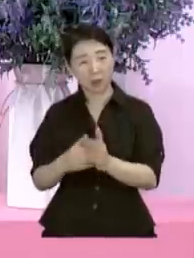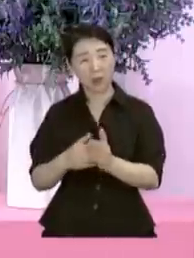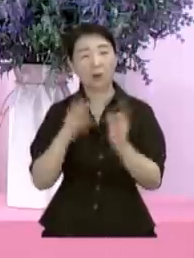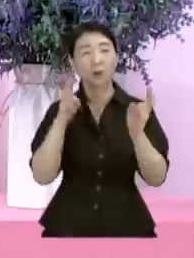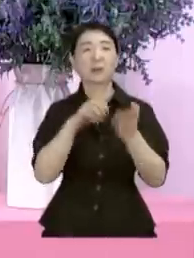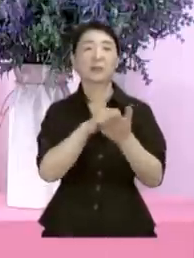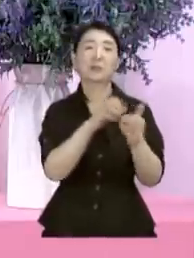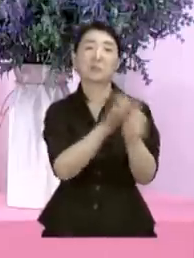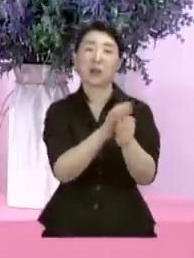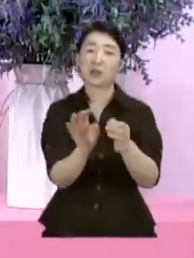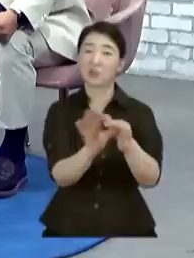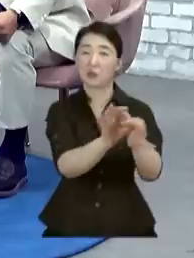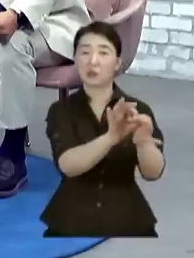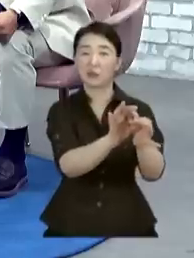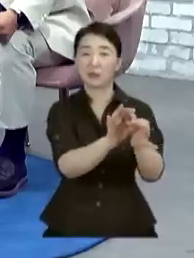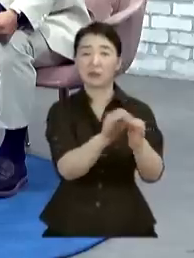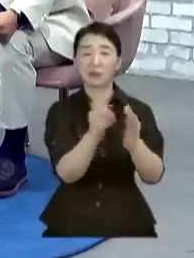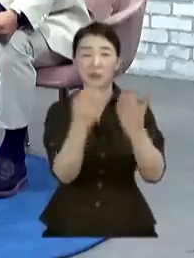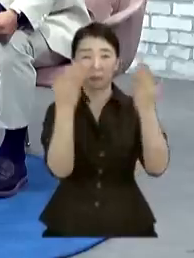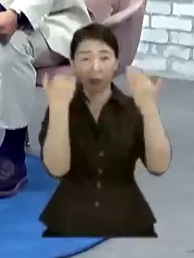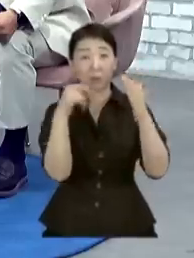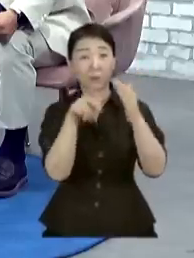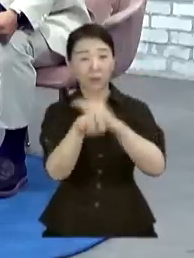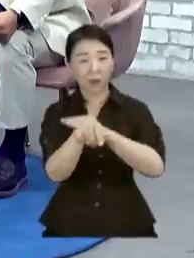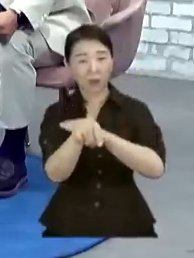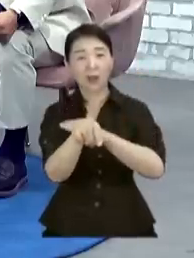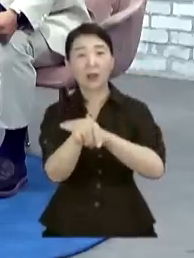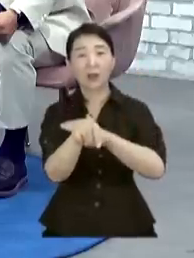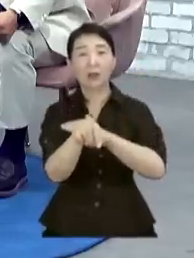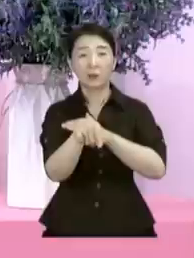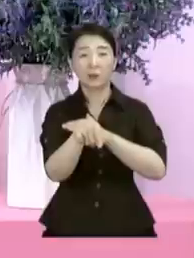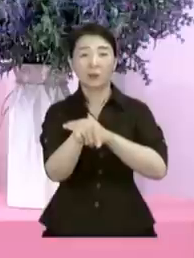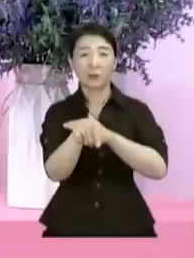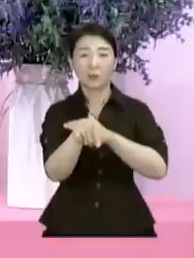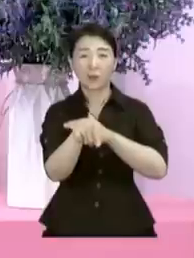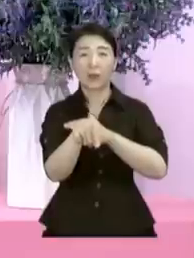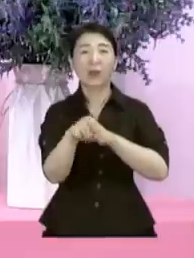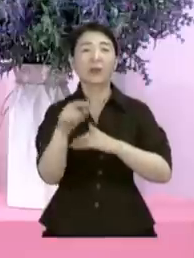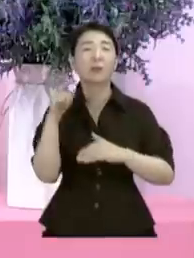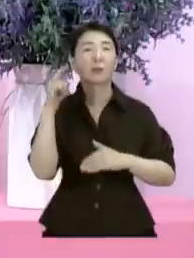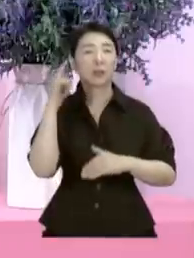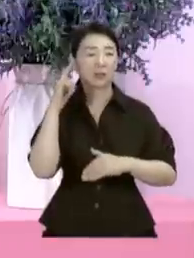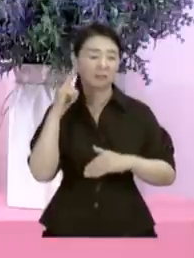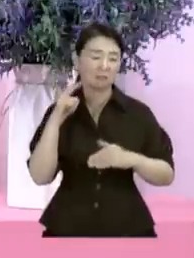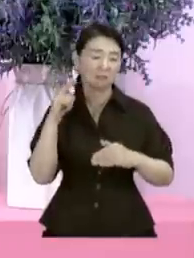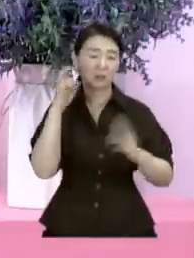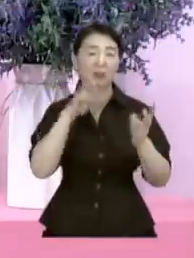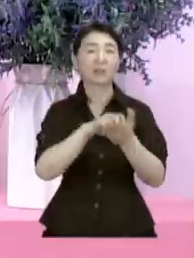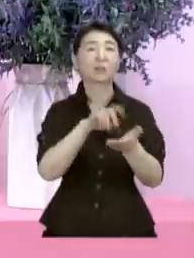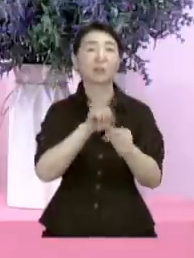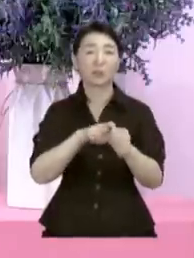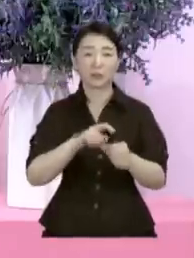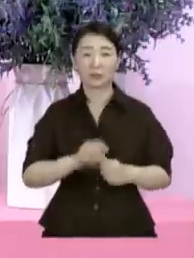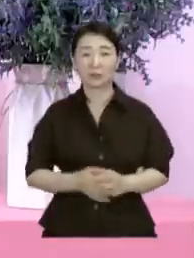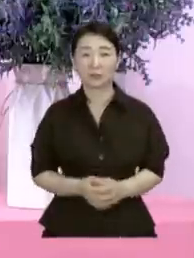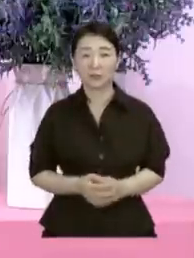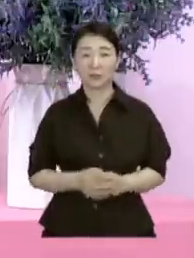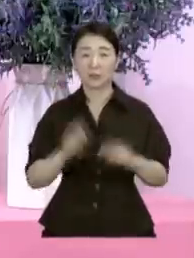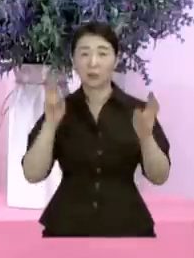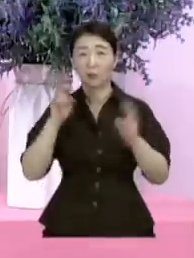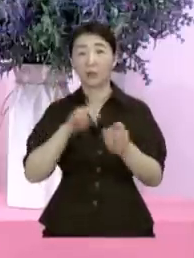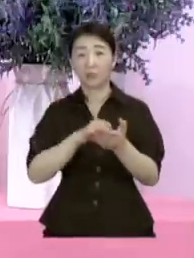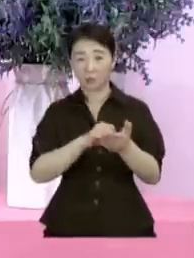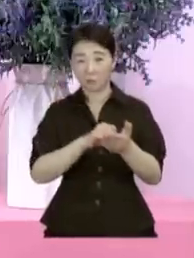있도록 저희가 연결을 해서 학교를 또 이제 가셔서 공부를 하시는 것도 다 취업을 목적으로 하잖아요. 그렇죠. 그래서 이제 취업이 딱 되면